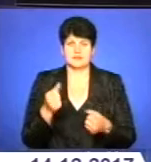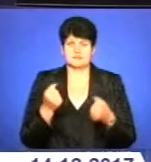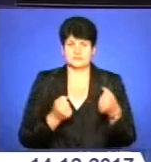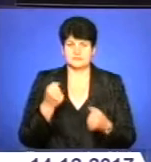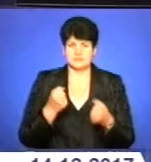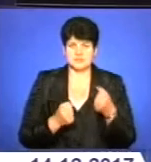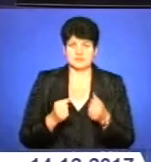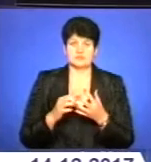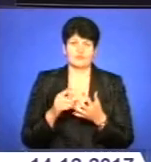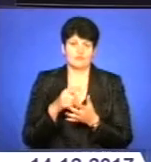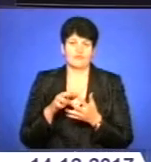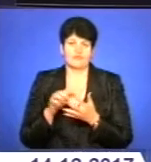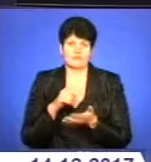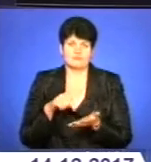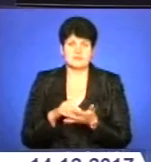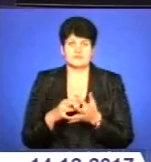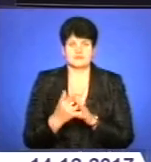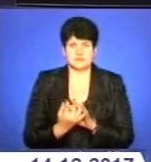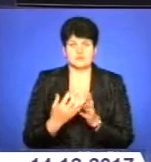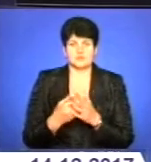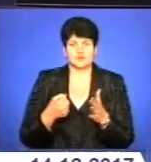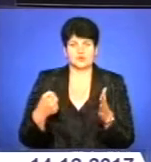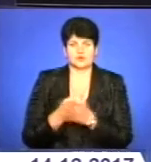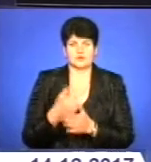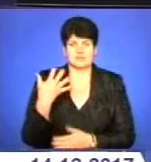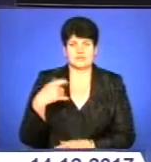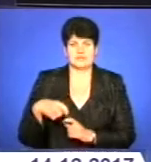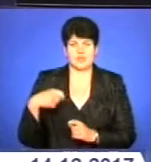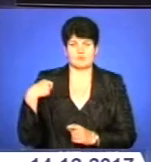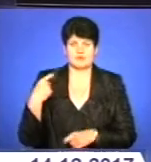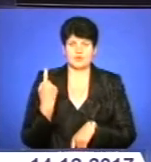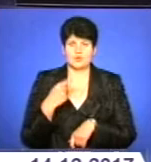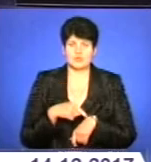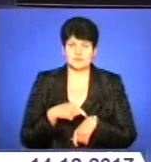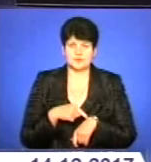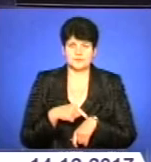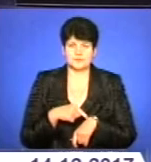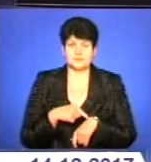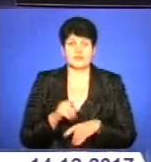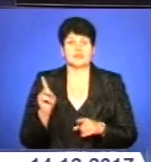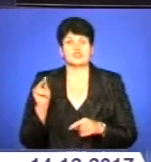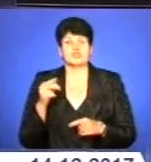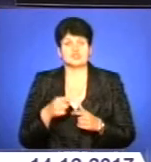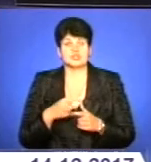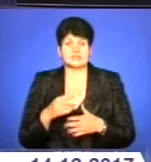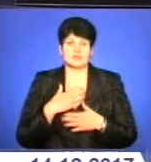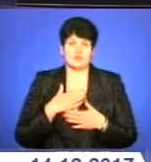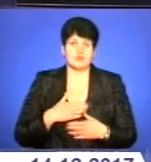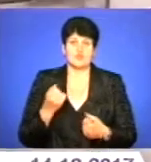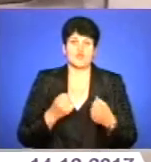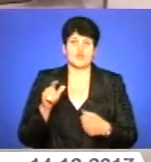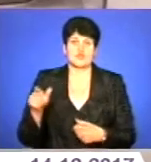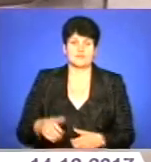буде із максимальною швидкістю 50 км на годину. Чи схвалюють нововведення водії? У наступному